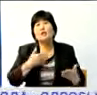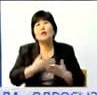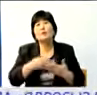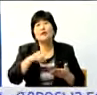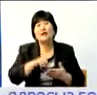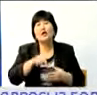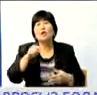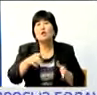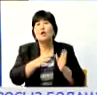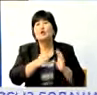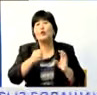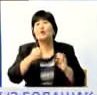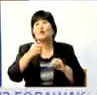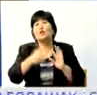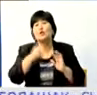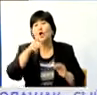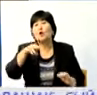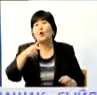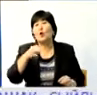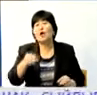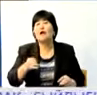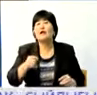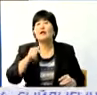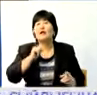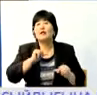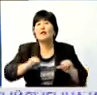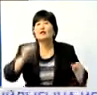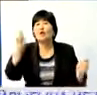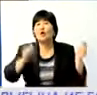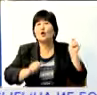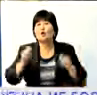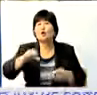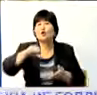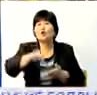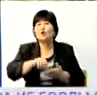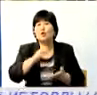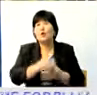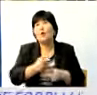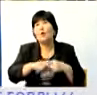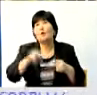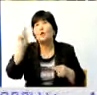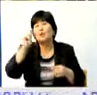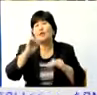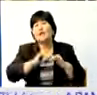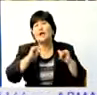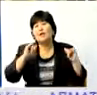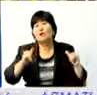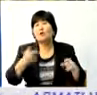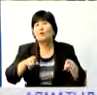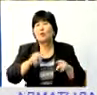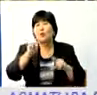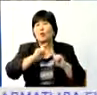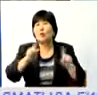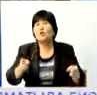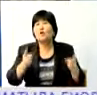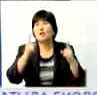араласып, 1918 жылы Торғайдағы кеңестер съезін шақырту бюросының мүшесі болды. Осыдан кейін білімін жетілдіріп, тіпті белді оқу